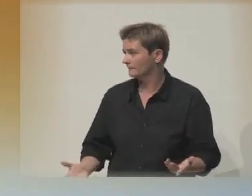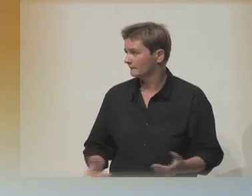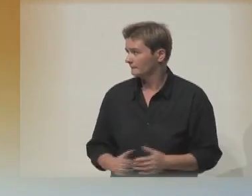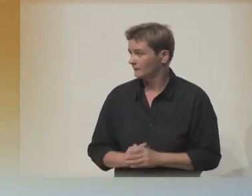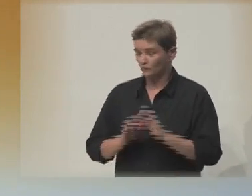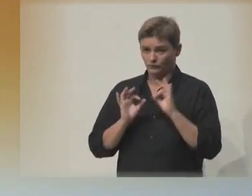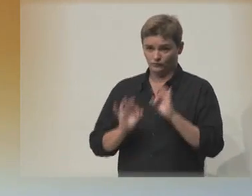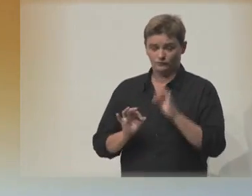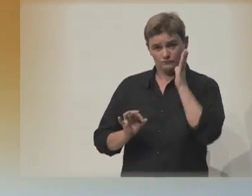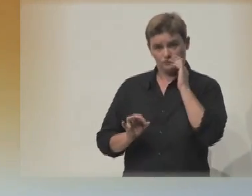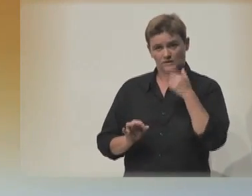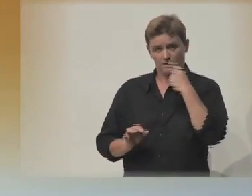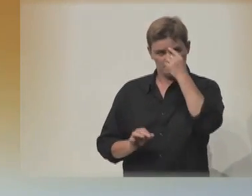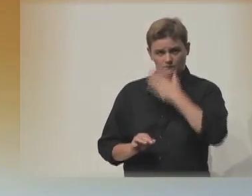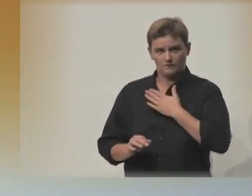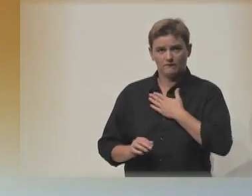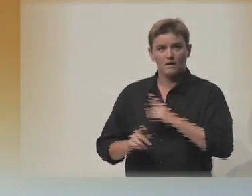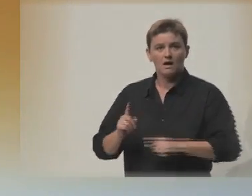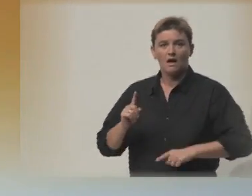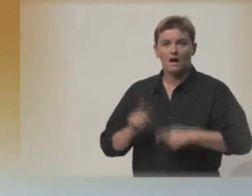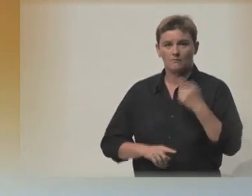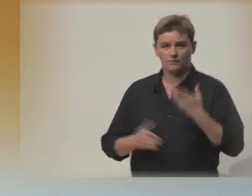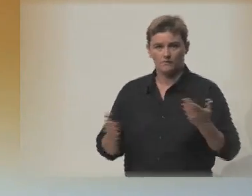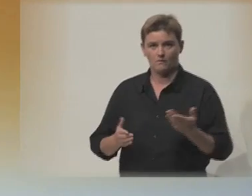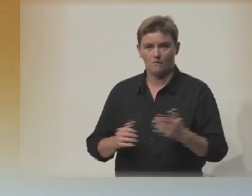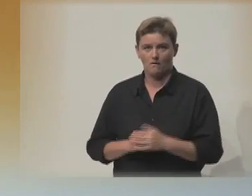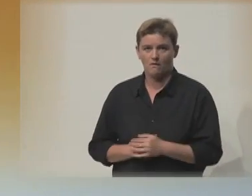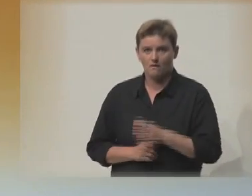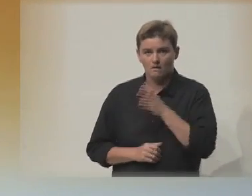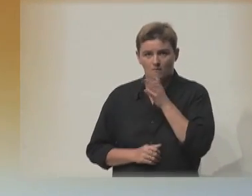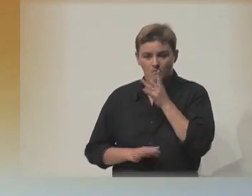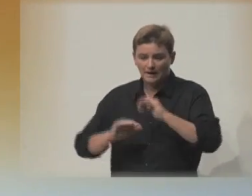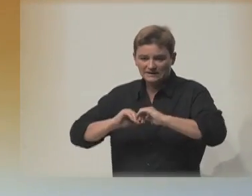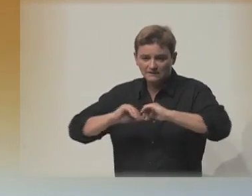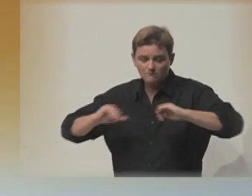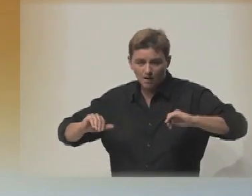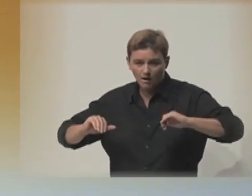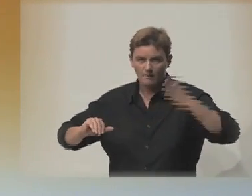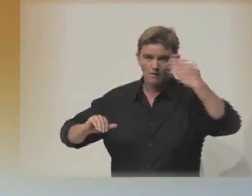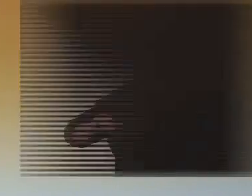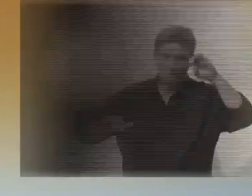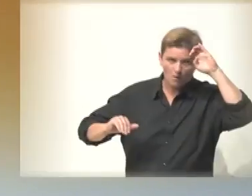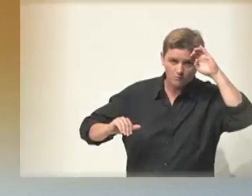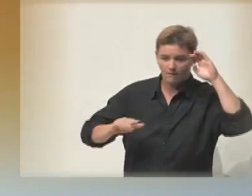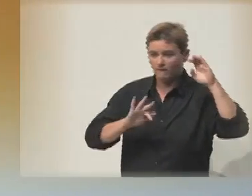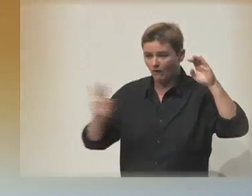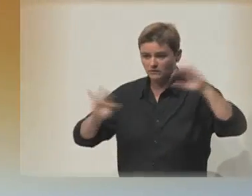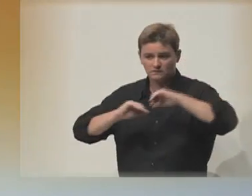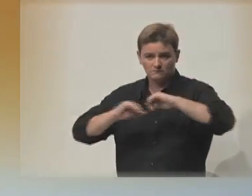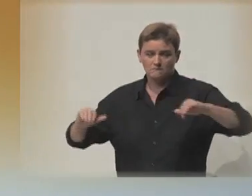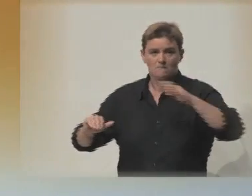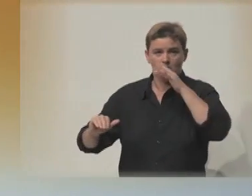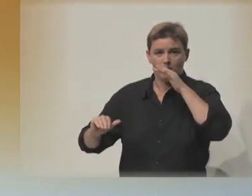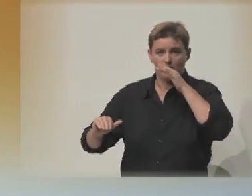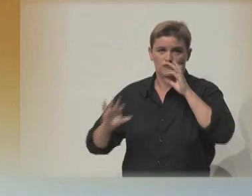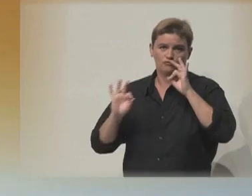voilà pourquoi il est très important de ne pas laisser séparer l'Europe et la France. Je m'arrête